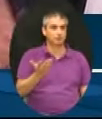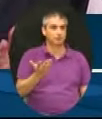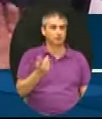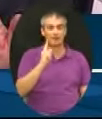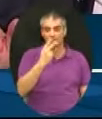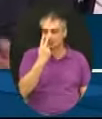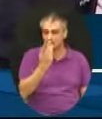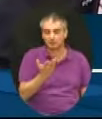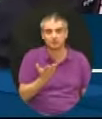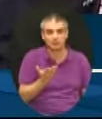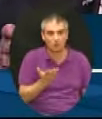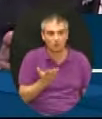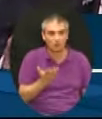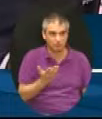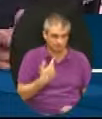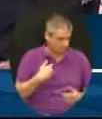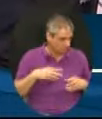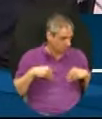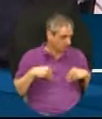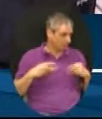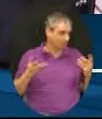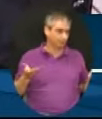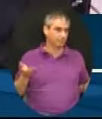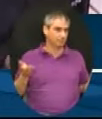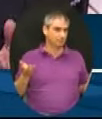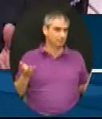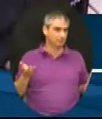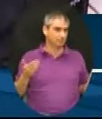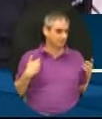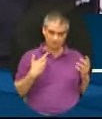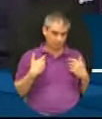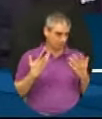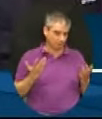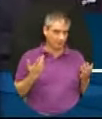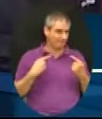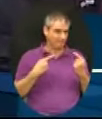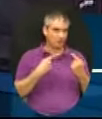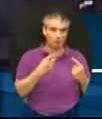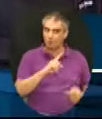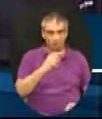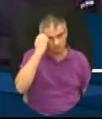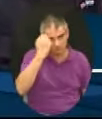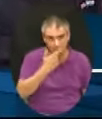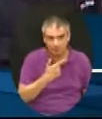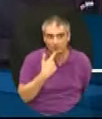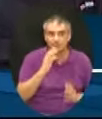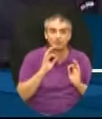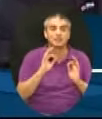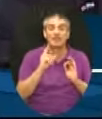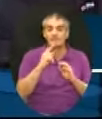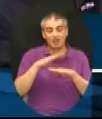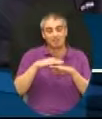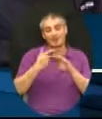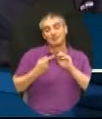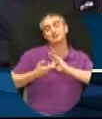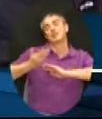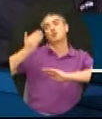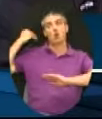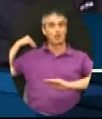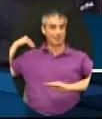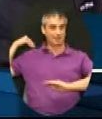אבל תסתכלו... בסדר, אני מסכים איתך. לא, אבל תסתכלו שבעבר, בקדנציה... מה, אני לא מצטער על כך. לא, בסדר, אבל בקדנציה